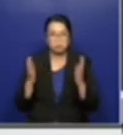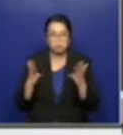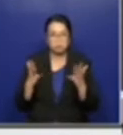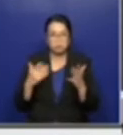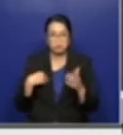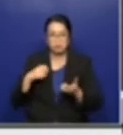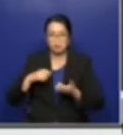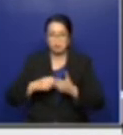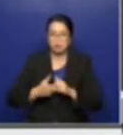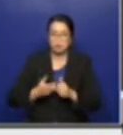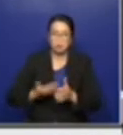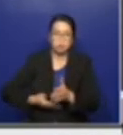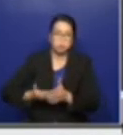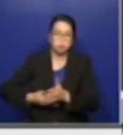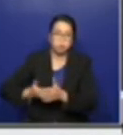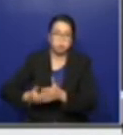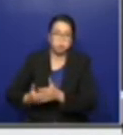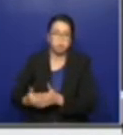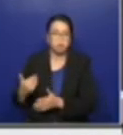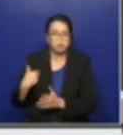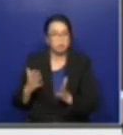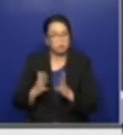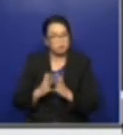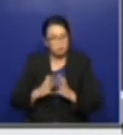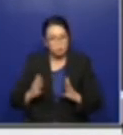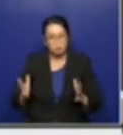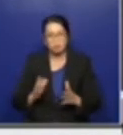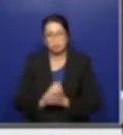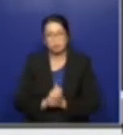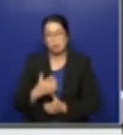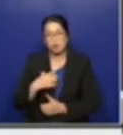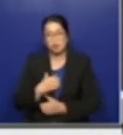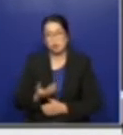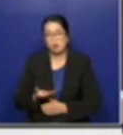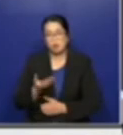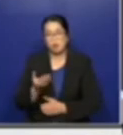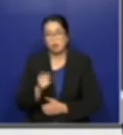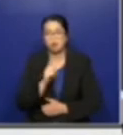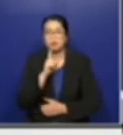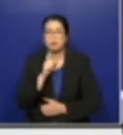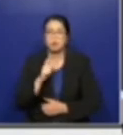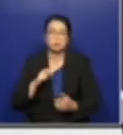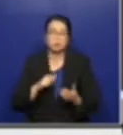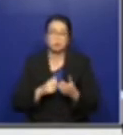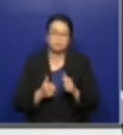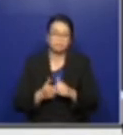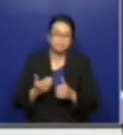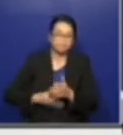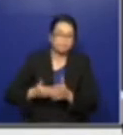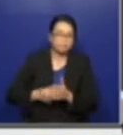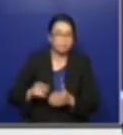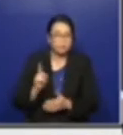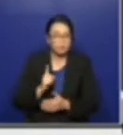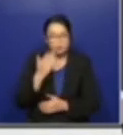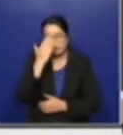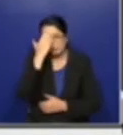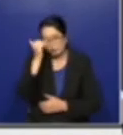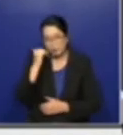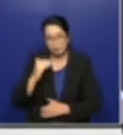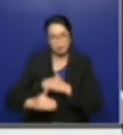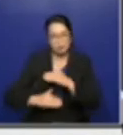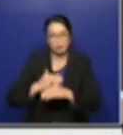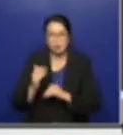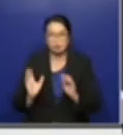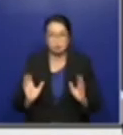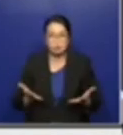หาอุปสรรคมากมายนะครับซึ่งผมอาจจะต้องขอเรียนถามว่าเกิดปัญหาอุปสรรคใดนะครับจึงไม่สามารถที่จะดำ